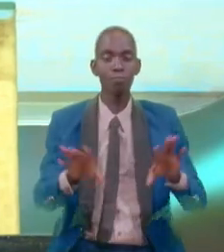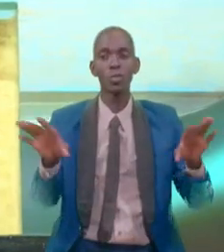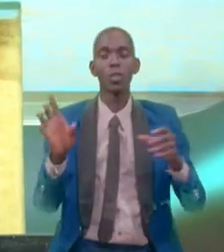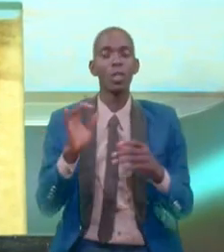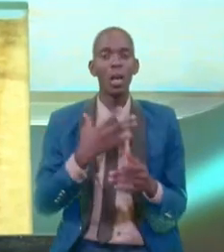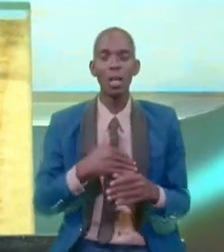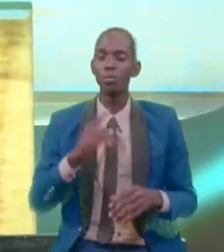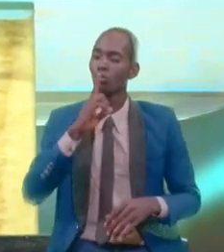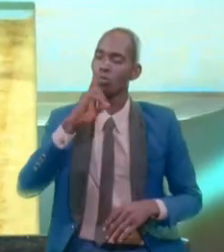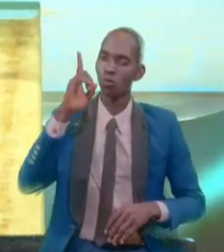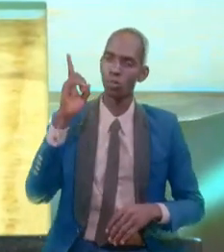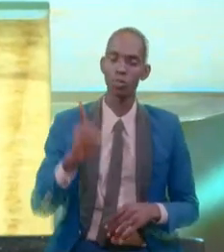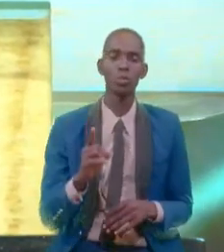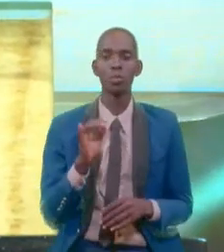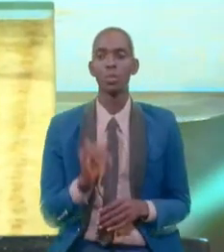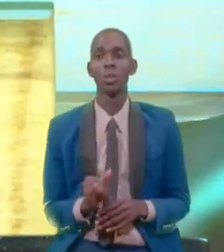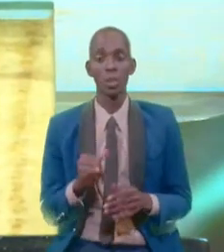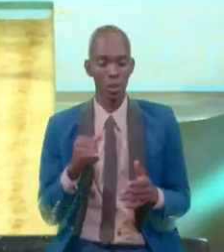est holistique.